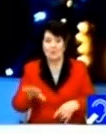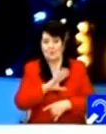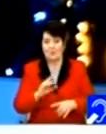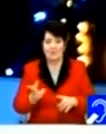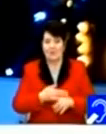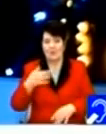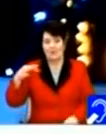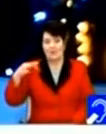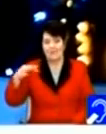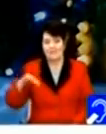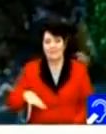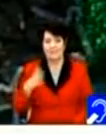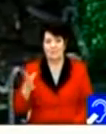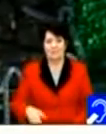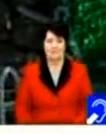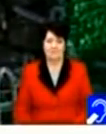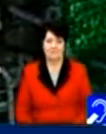fără autorizație.